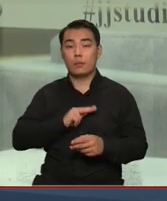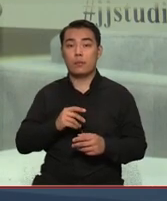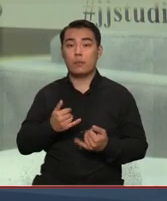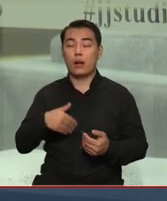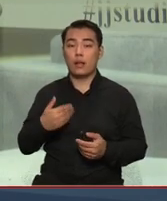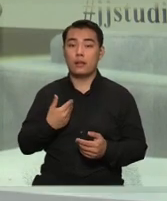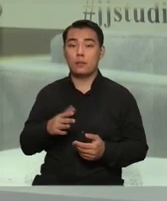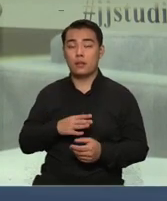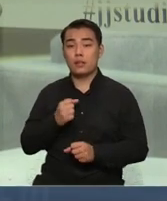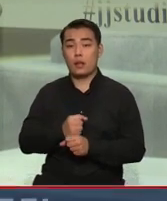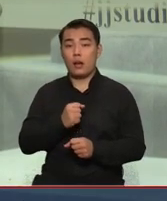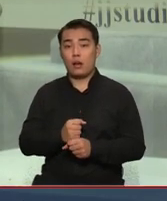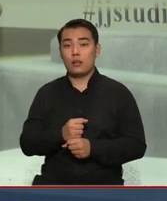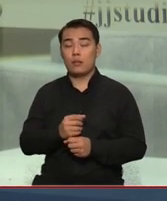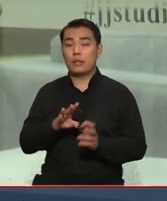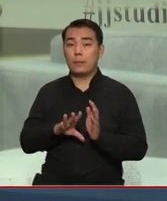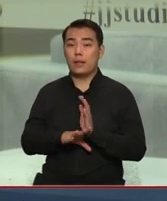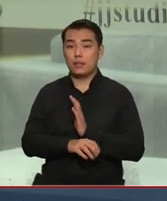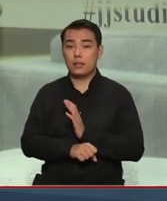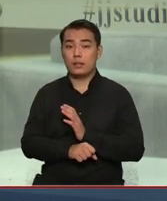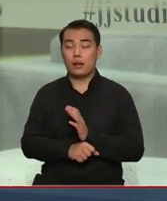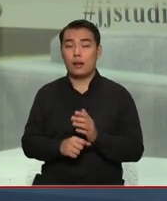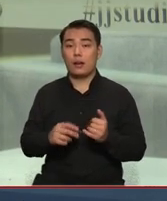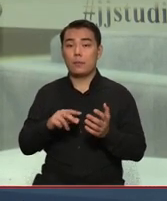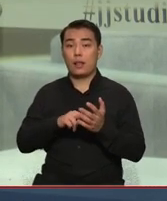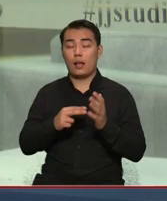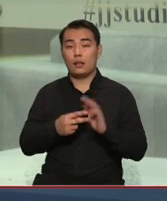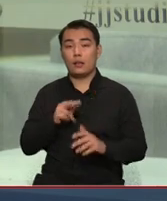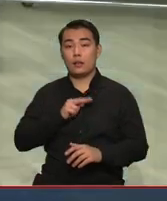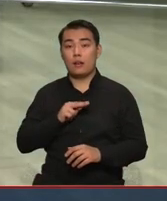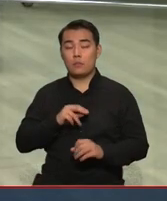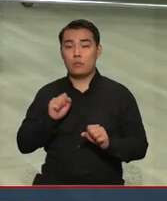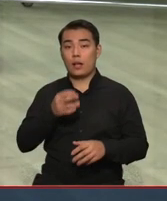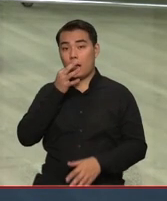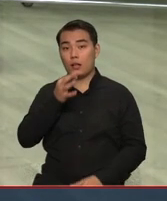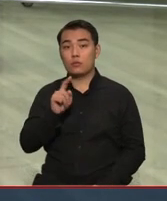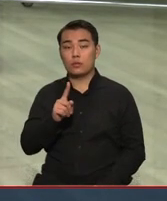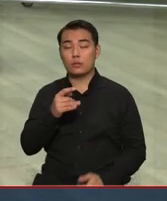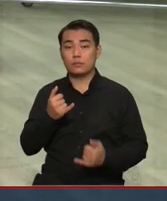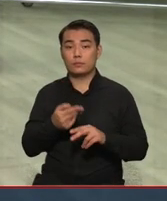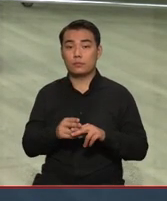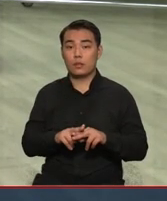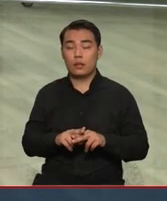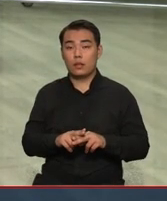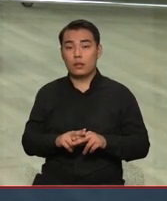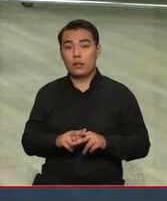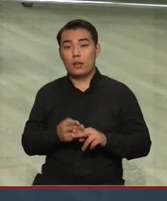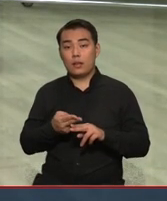Бұлар жаңағы өзінің соңғы кезеңдерін өткізіп жатыр деп айтуға болады. Осыған байланысты